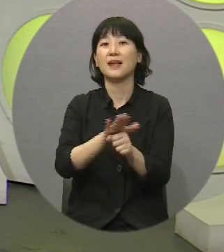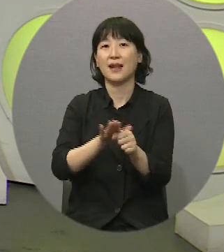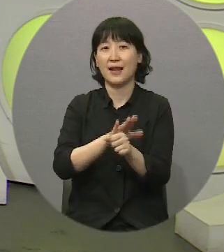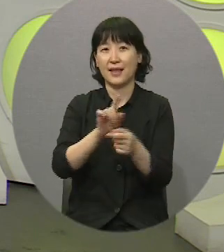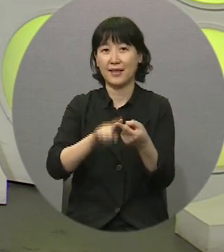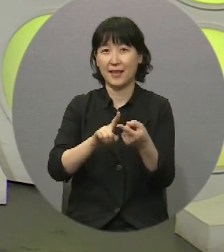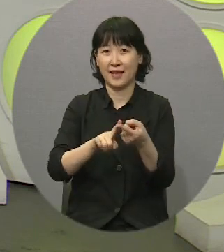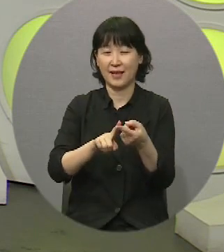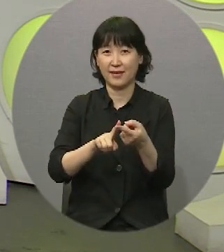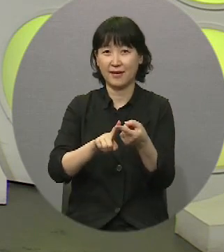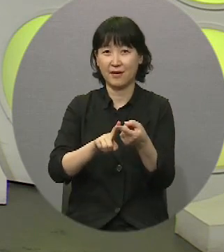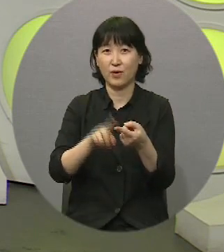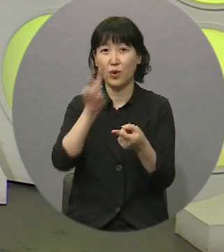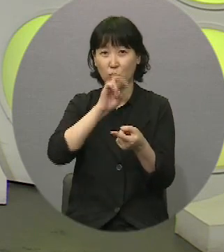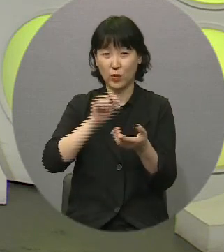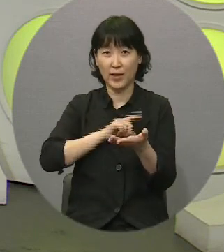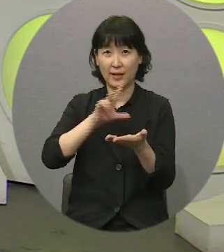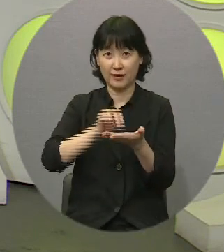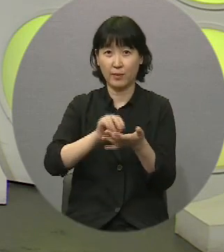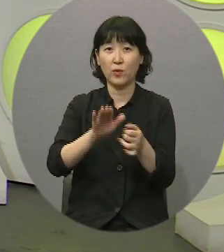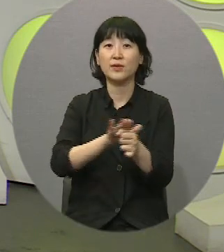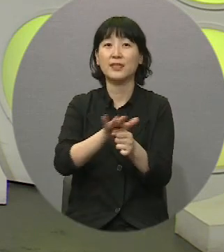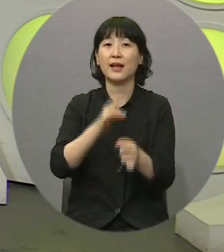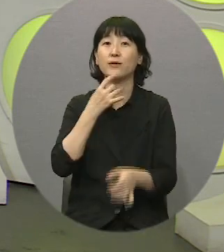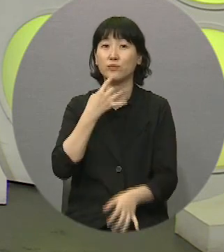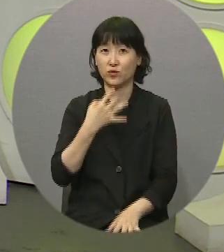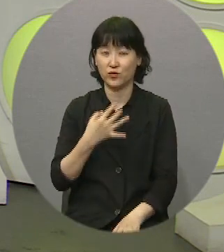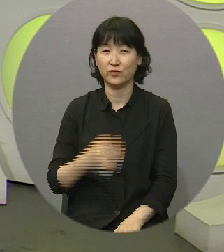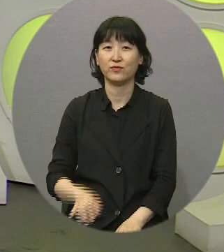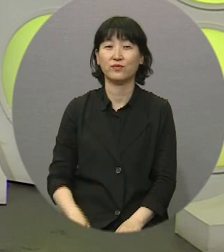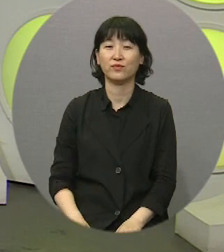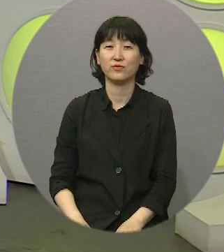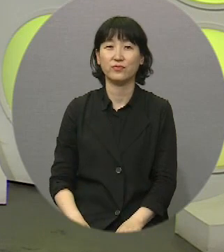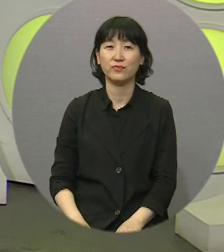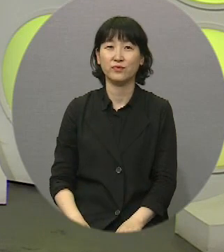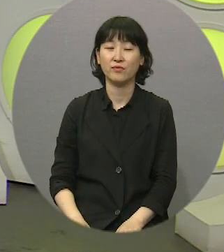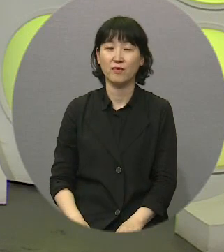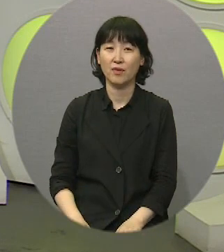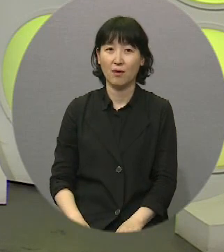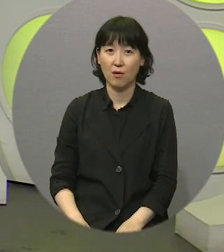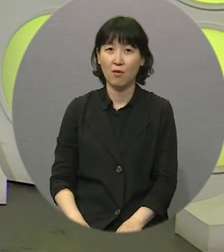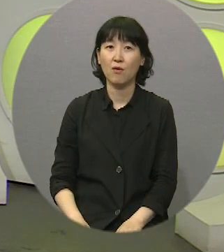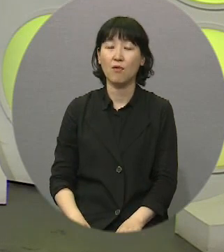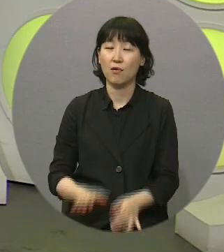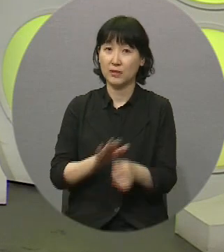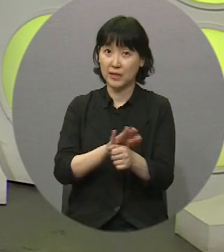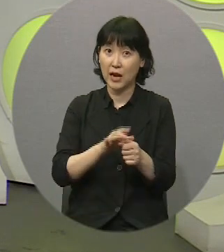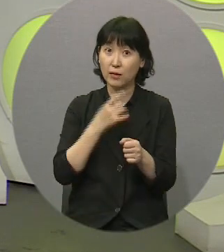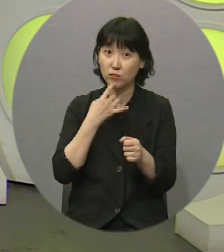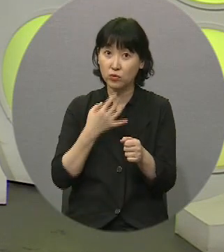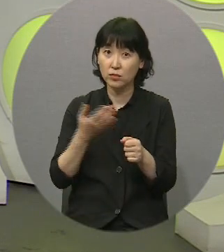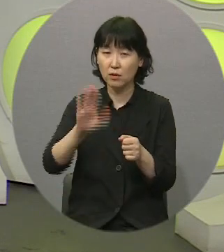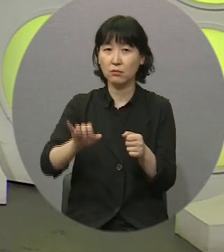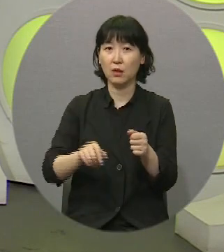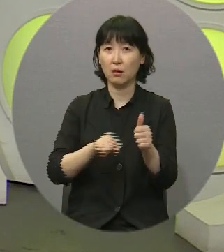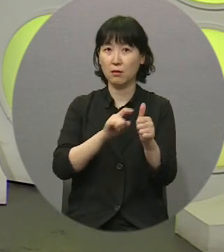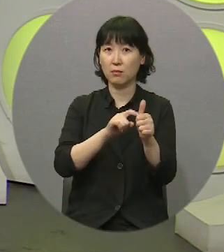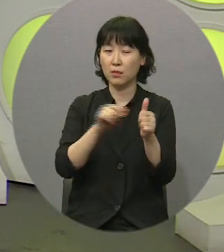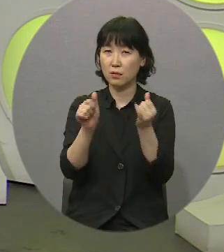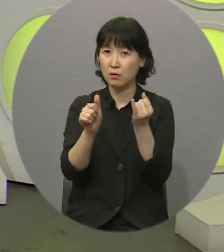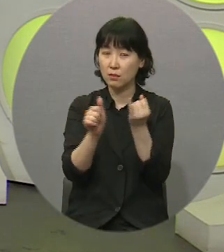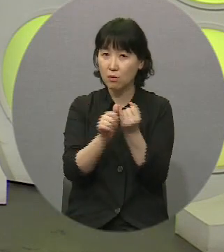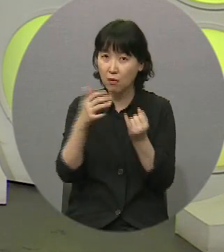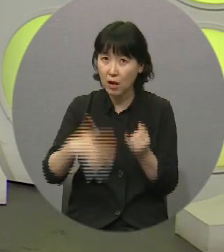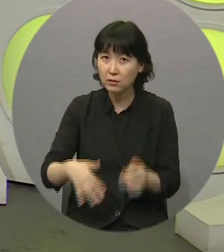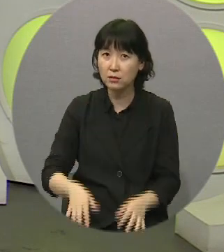이야기, 사랑뿐이라는 노래 준비했습니다. 사랑뿐. 네. 아, 그런 노래가 있습니다. 네, 네. 아니 근데 김지민 씨 결혼 안 하세요? 결혼이요?